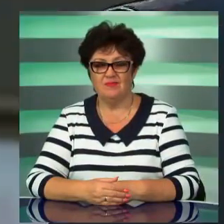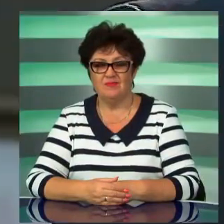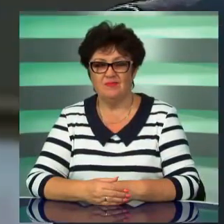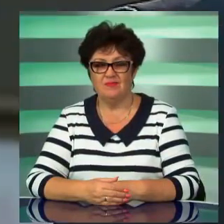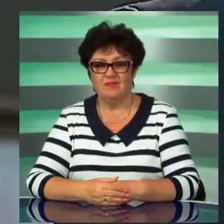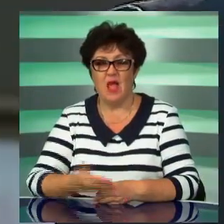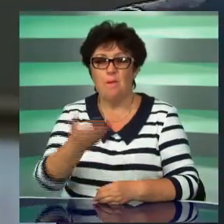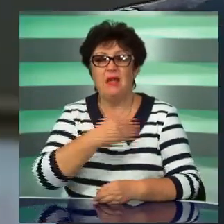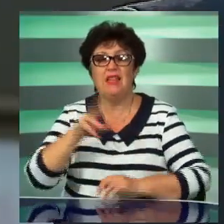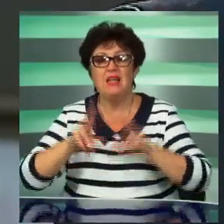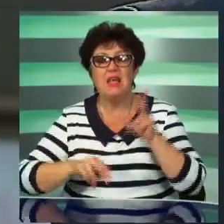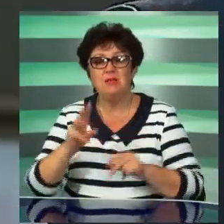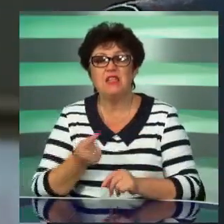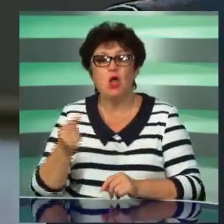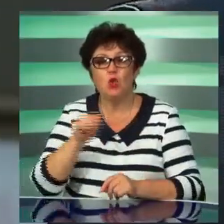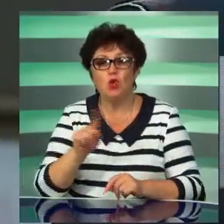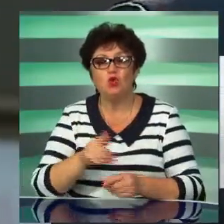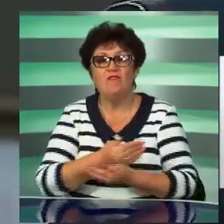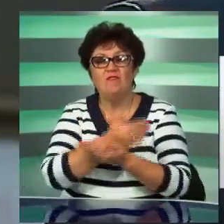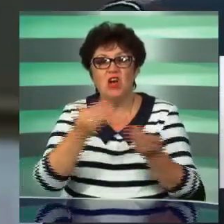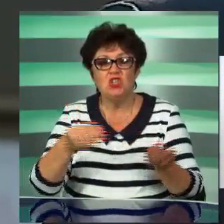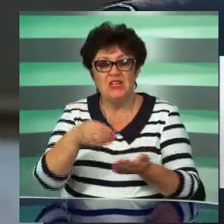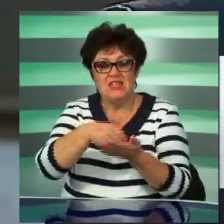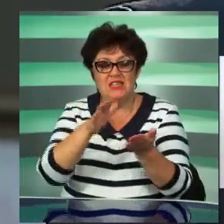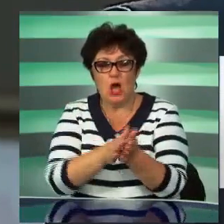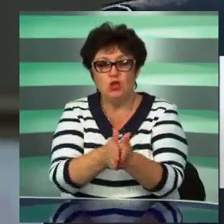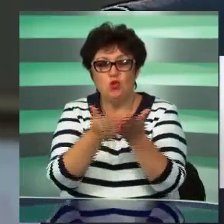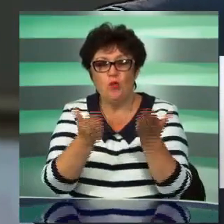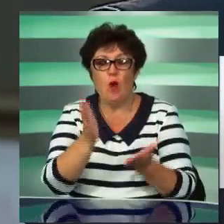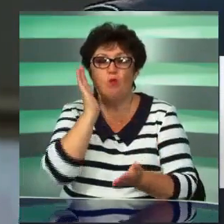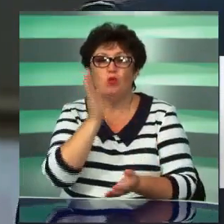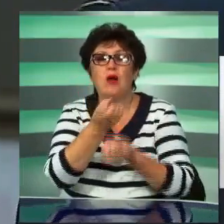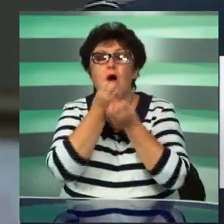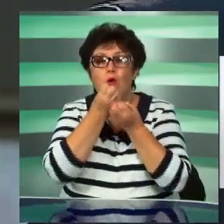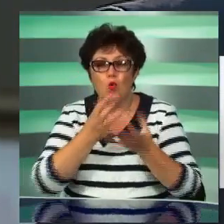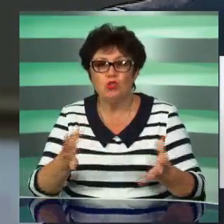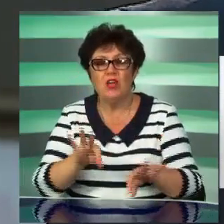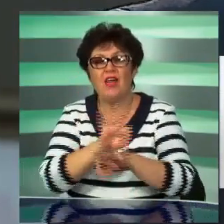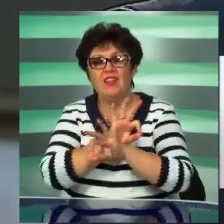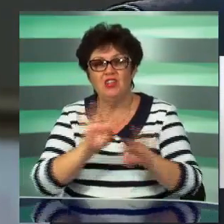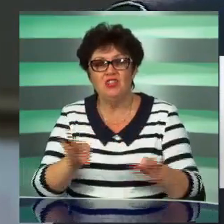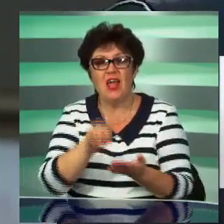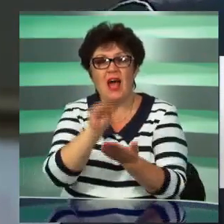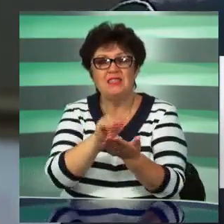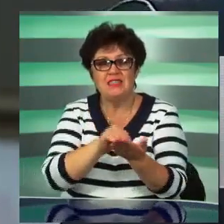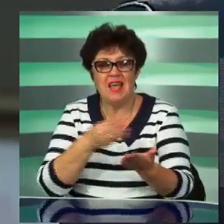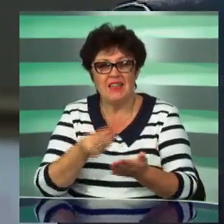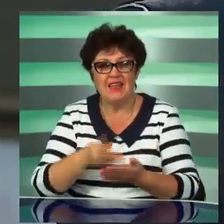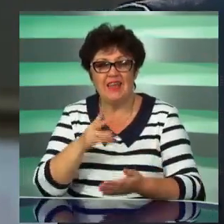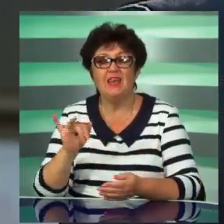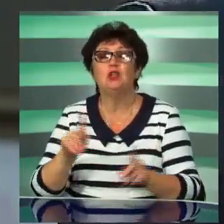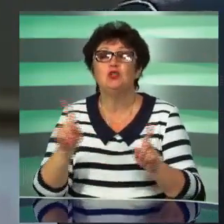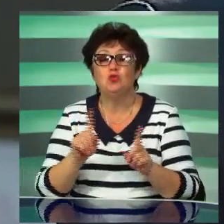Мы надеемся на то, что в ваших зачетках будут только хорошие и отличные оценки,